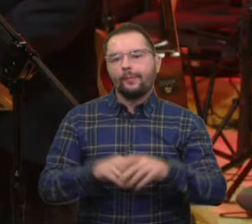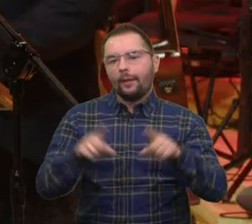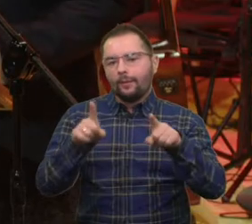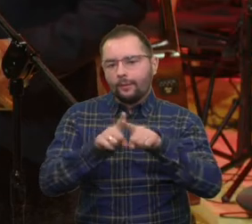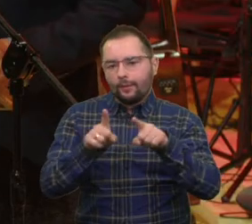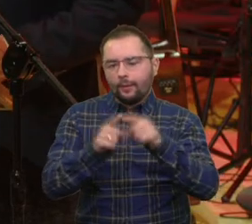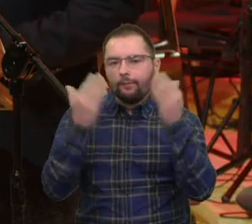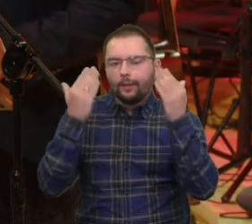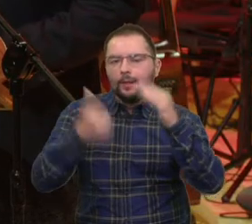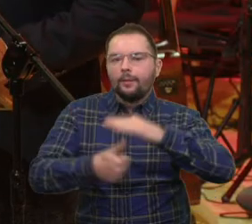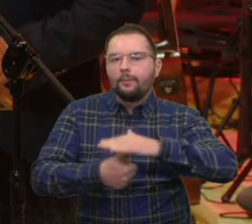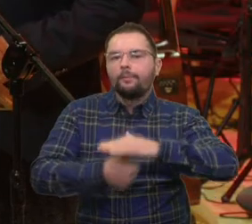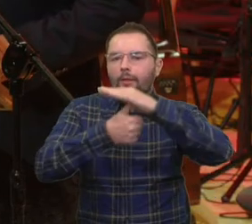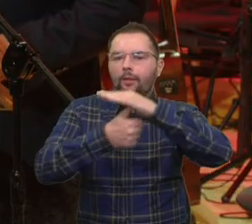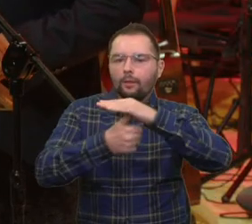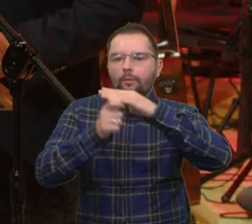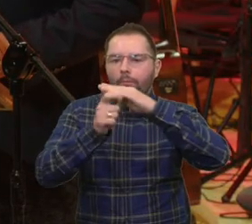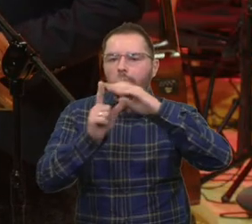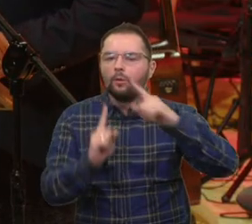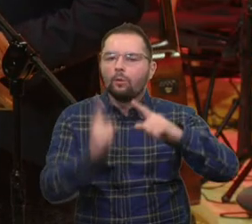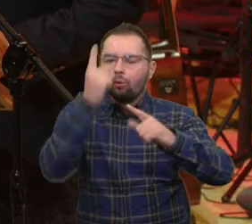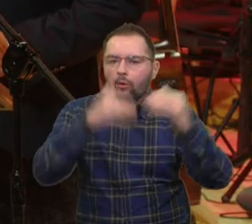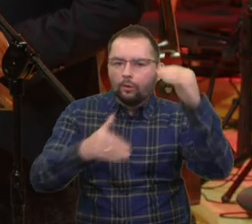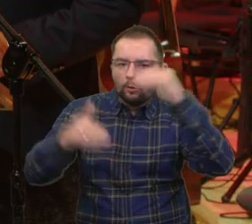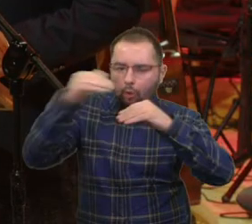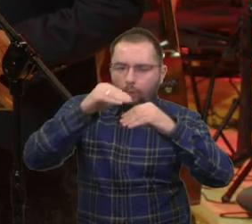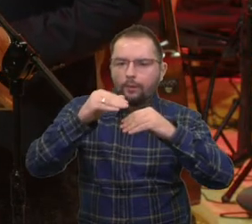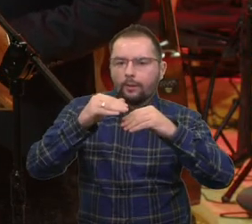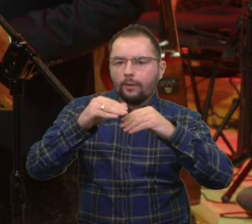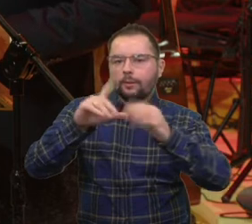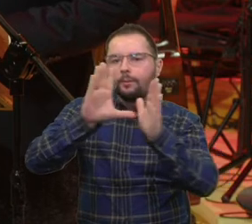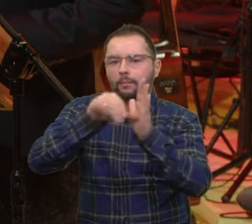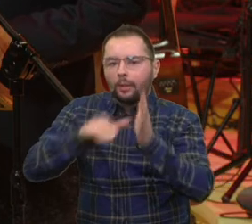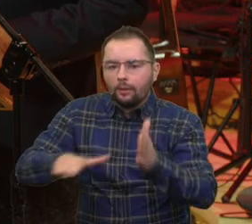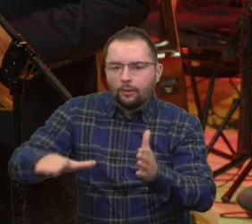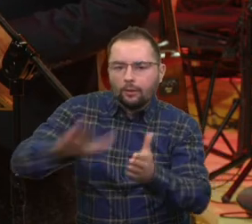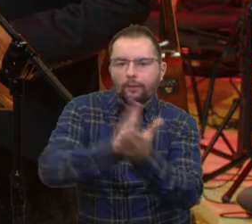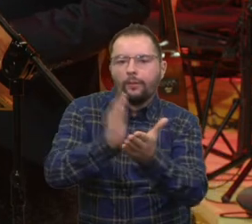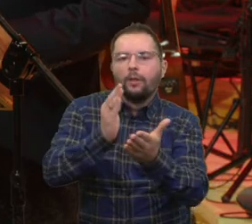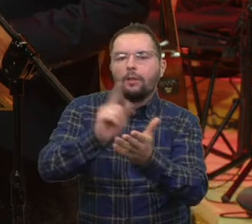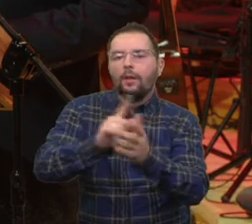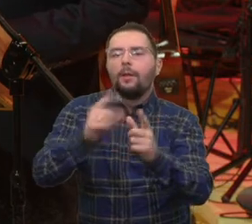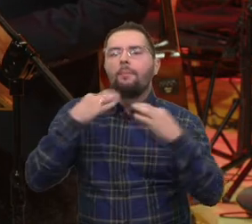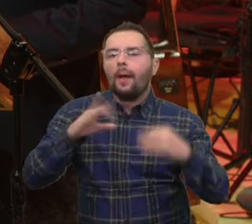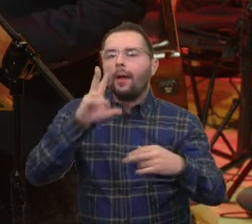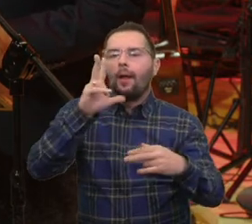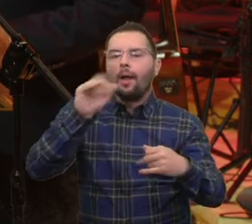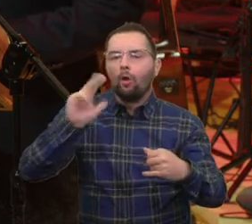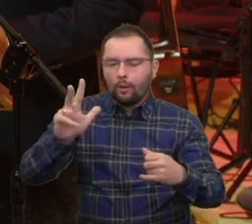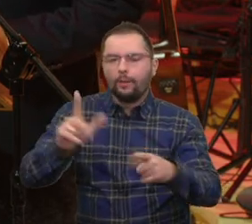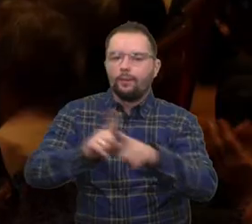Witamy przewodniczącego Górnośląsko-Zagłębiowskiej Metropolii, pana Kazimierza Karolczaka.